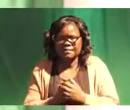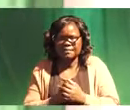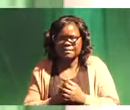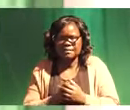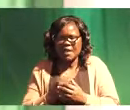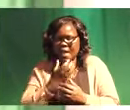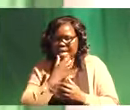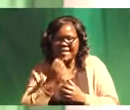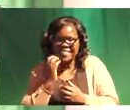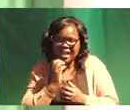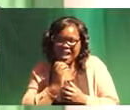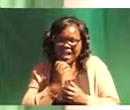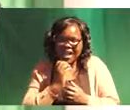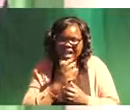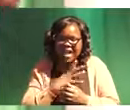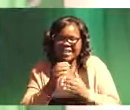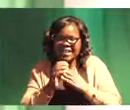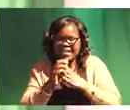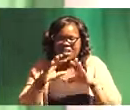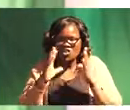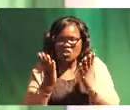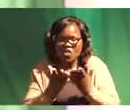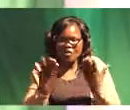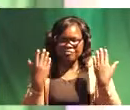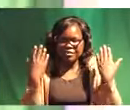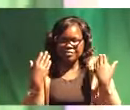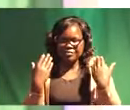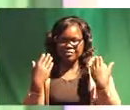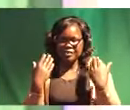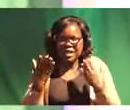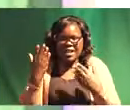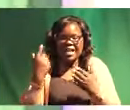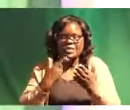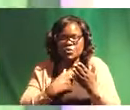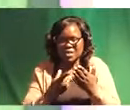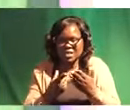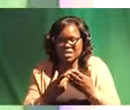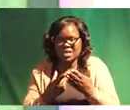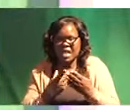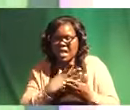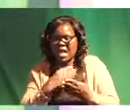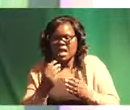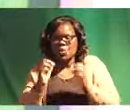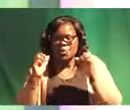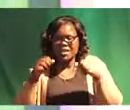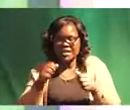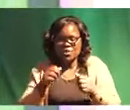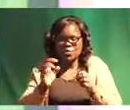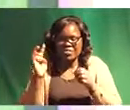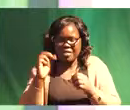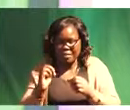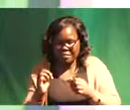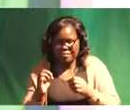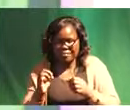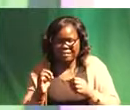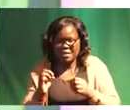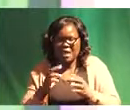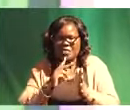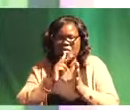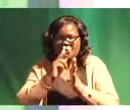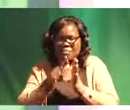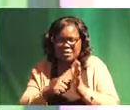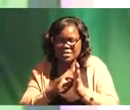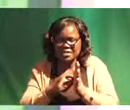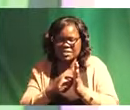Mithika Linturi na viongozi wote wa Meru wiki iliyopita. Na tulikubaliana na wao miradi